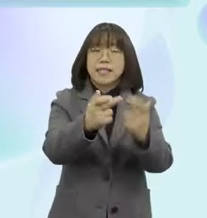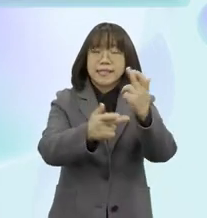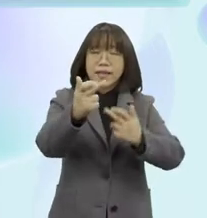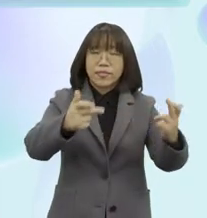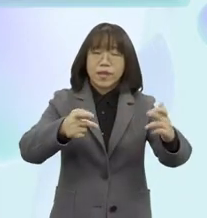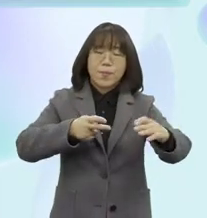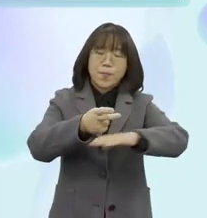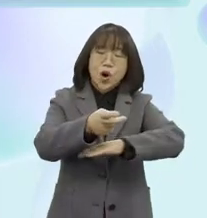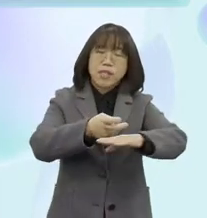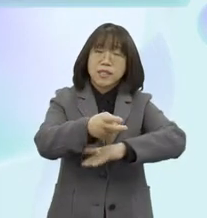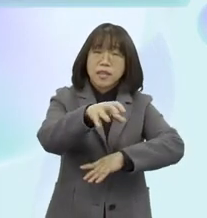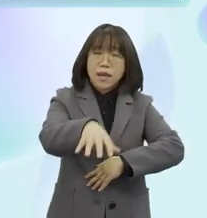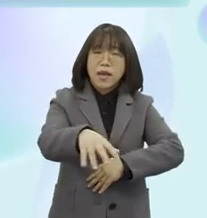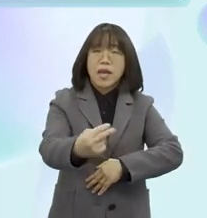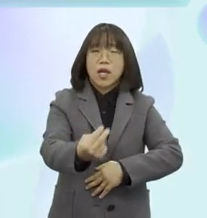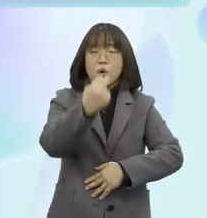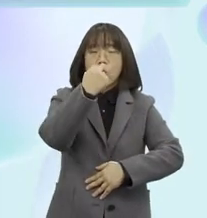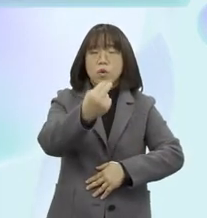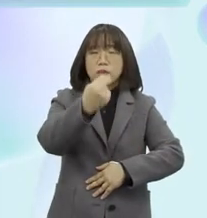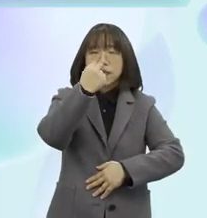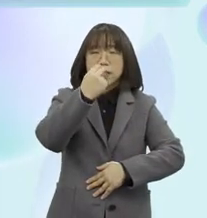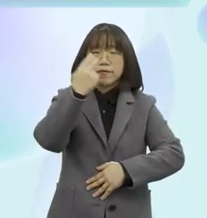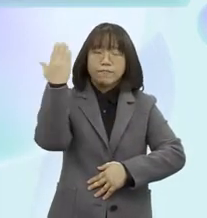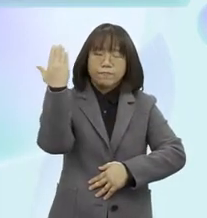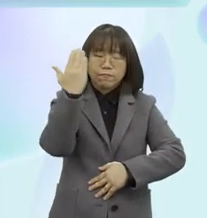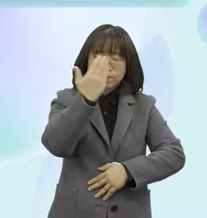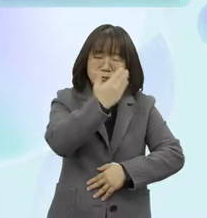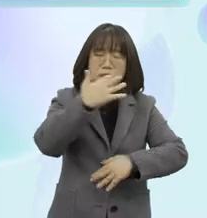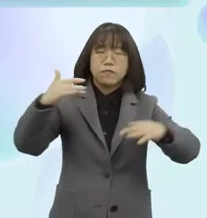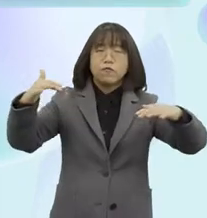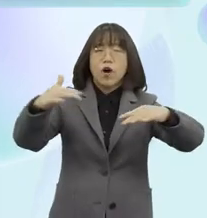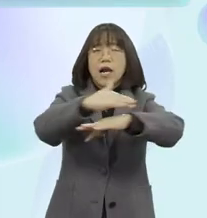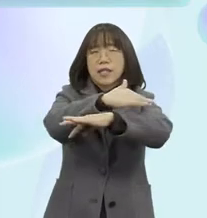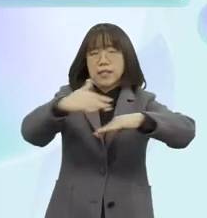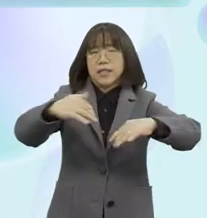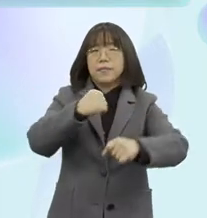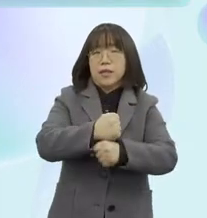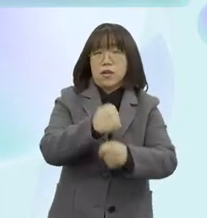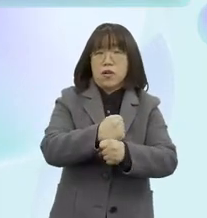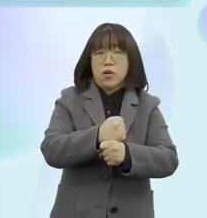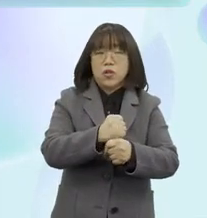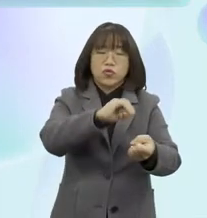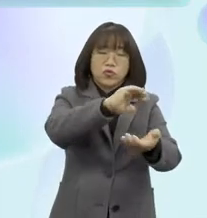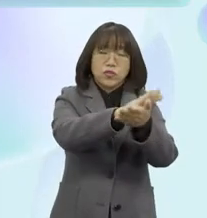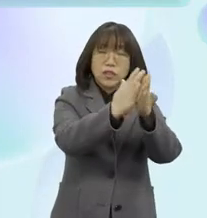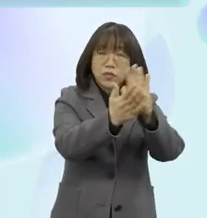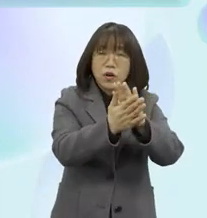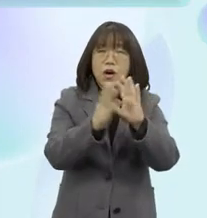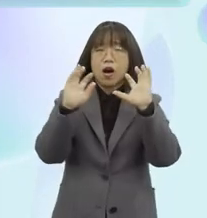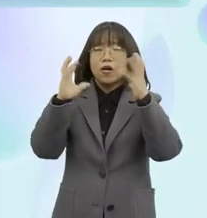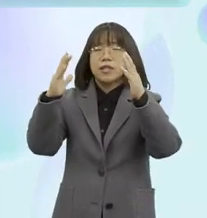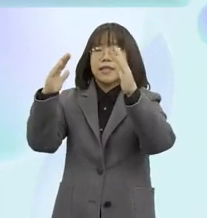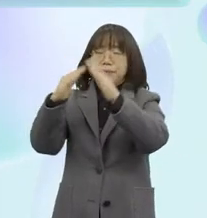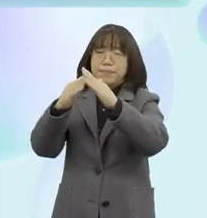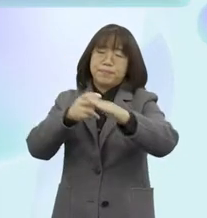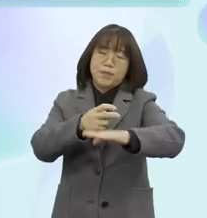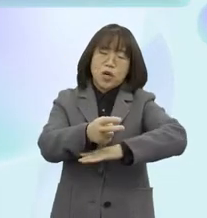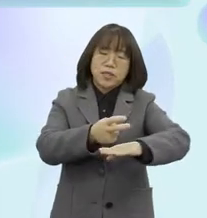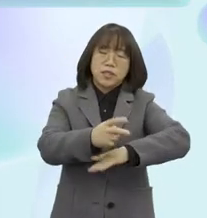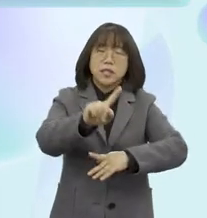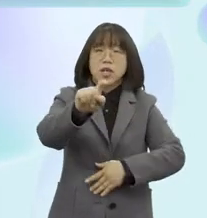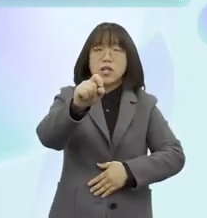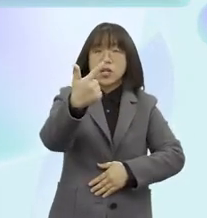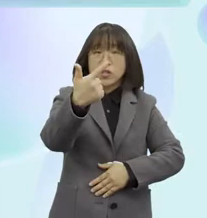노인복지센터 셔틀버스에 공기정화 환기 시스템 설치를 시작으로 지역 내 유치원과 어린이집 통학버스 등